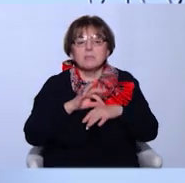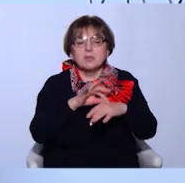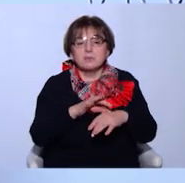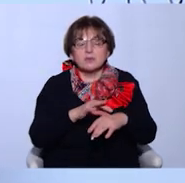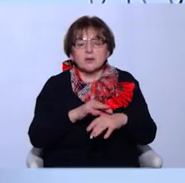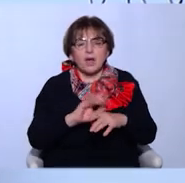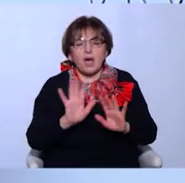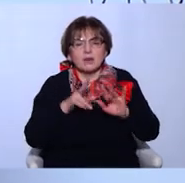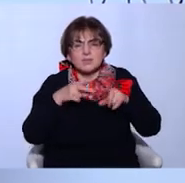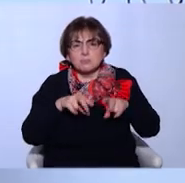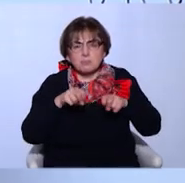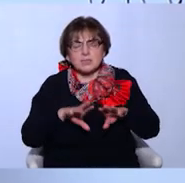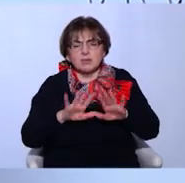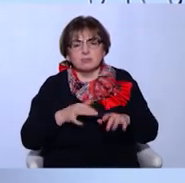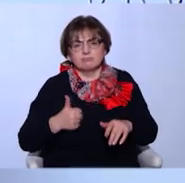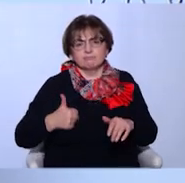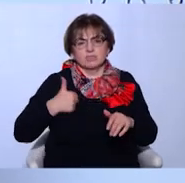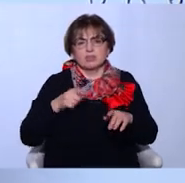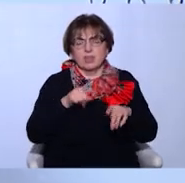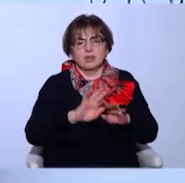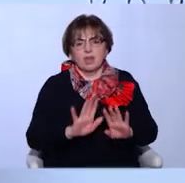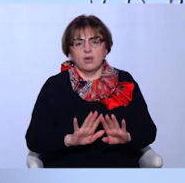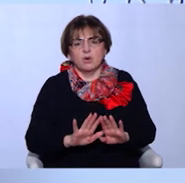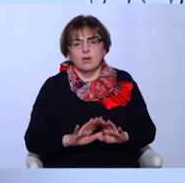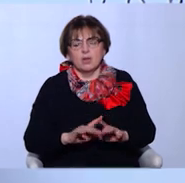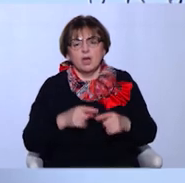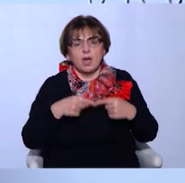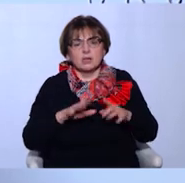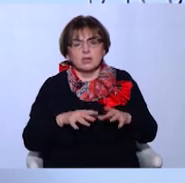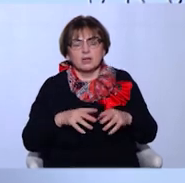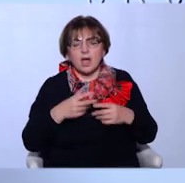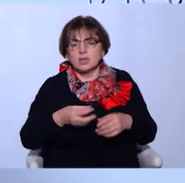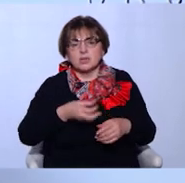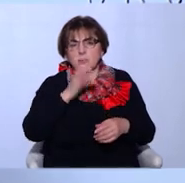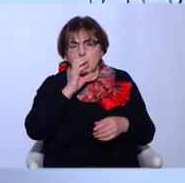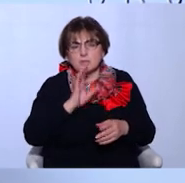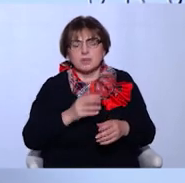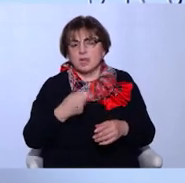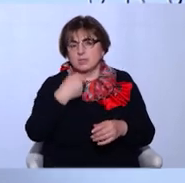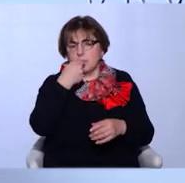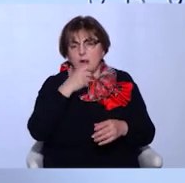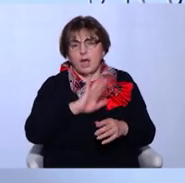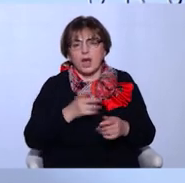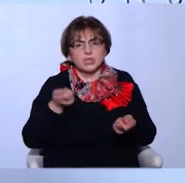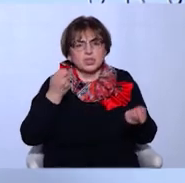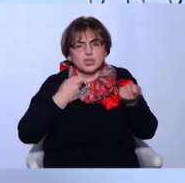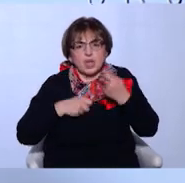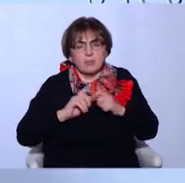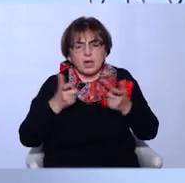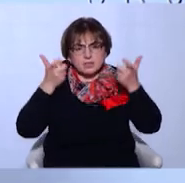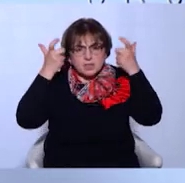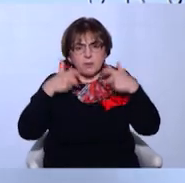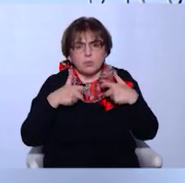არა ღირსთა ღირსეულად მიმსახურეს არც მასვეს და არც მაჭამეს არც ჩამაცვეს არც